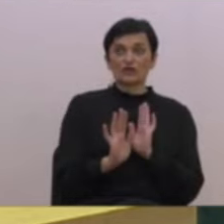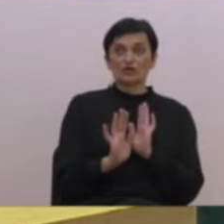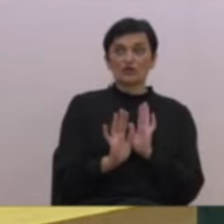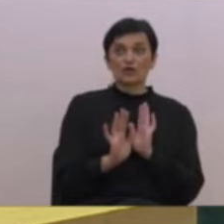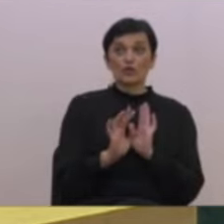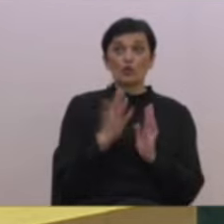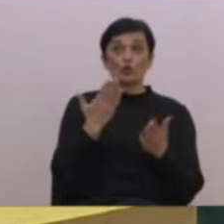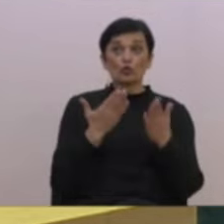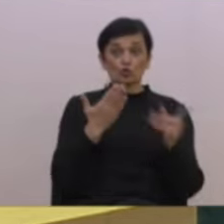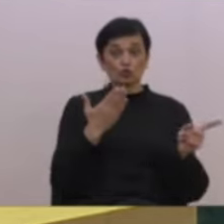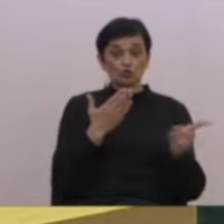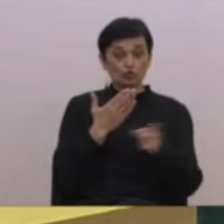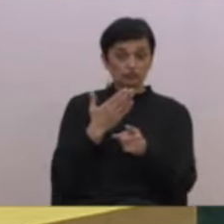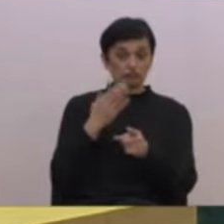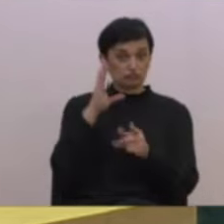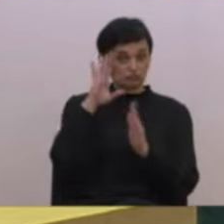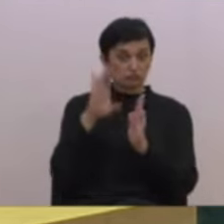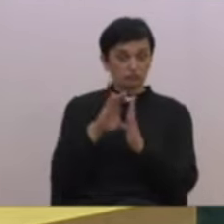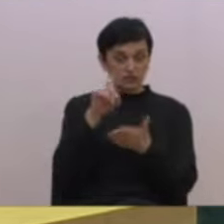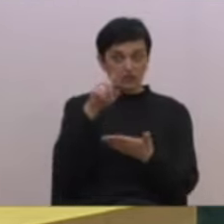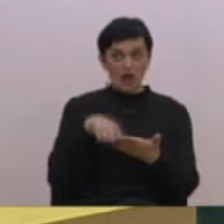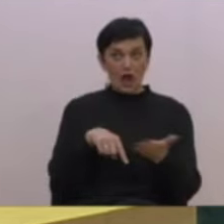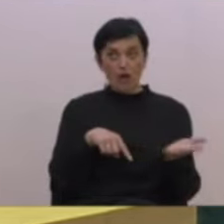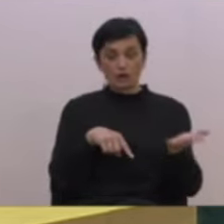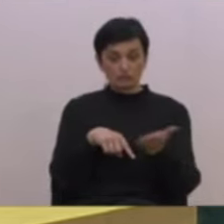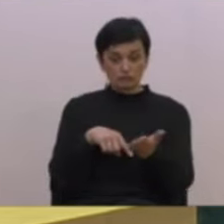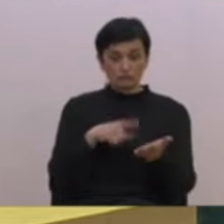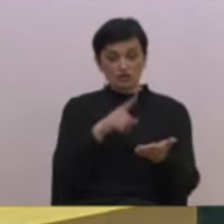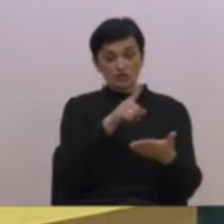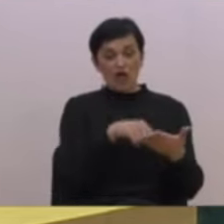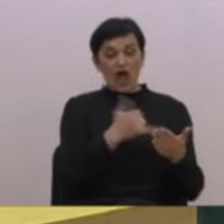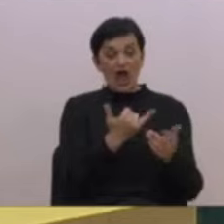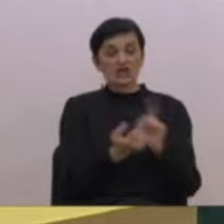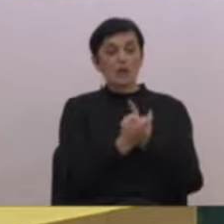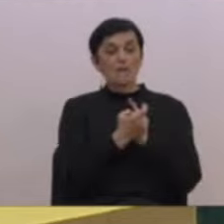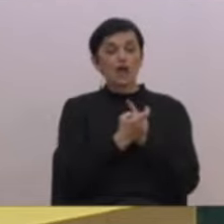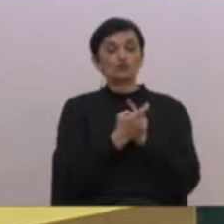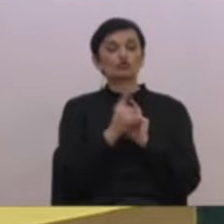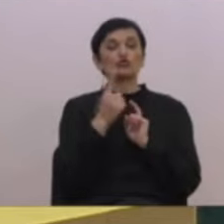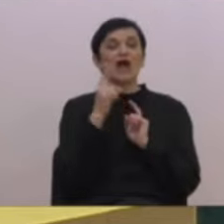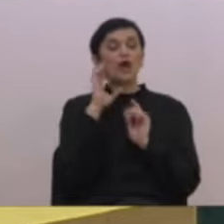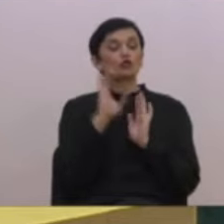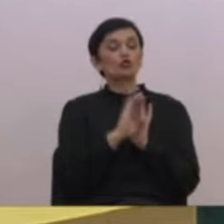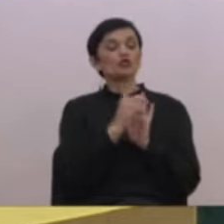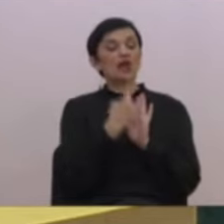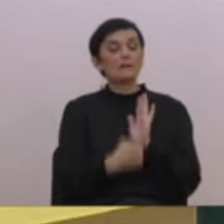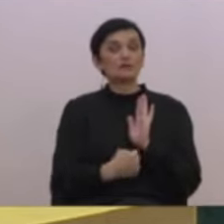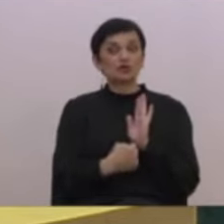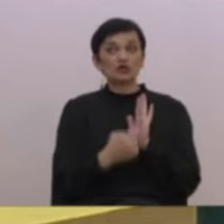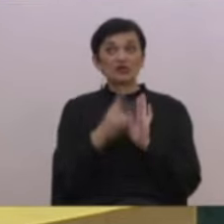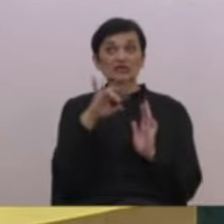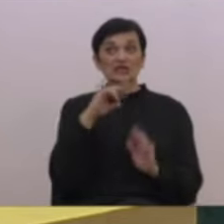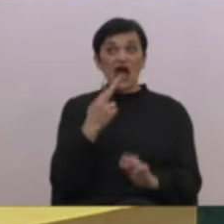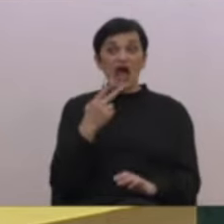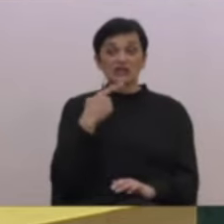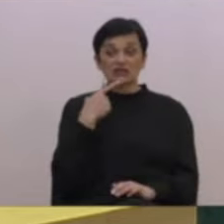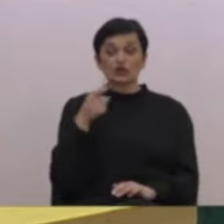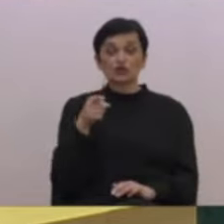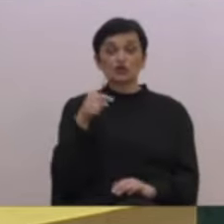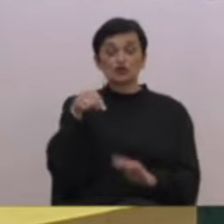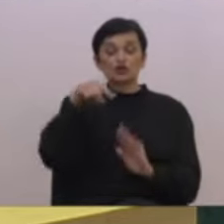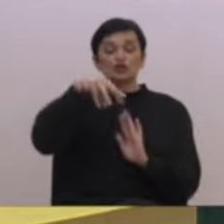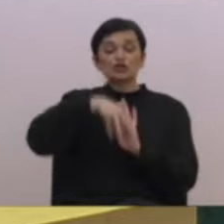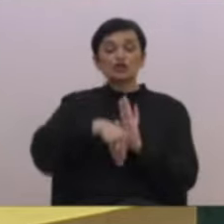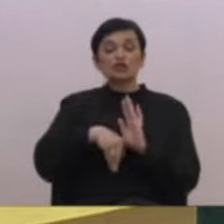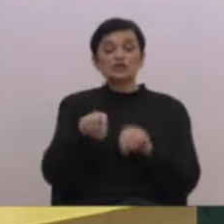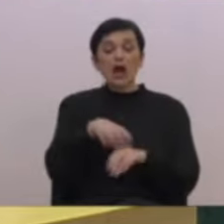Მაგრამ თუ დაგეჯერებათ, რა ვიცი, დაგიჯერეთ. Და ეხა მეჩხუბები რატომ დამიჯერეთ? თქვენს ამ ხალხმა ნაცემა თქვენს რომ კოტირება გვაქვს შიდა პარტიული,